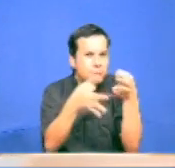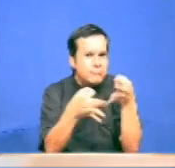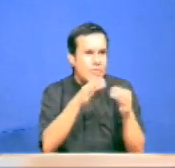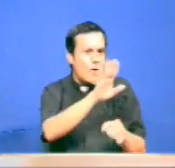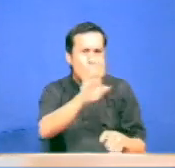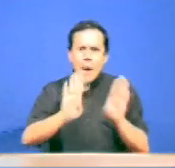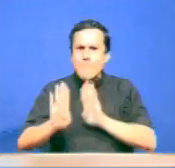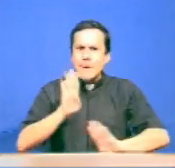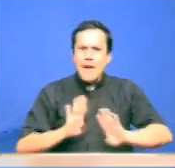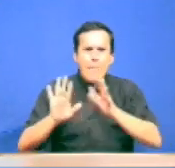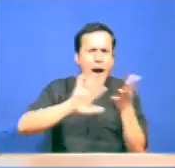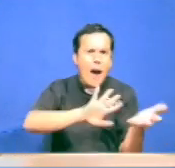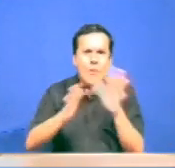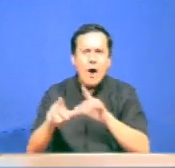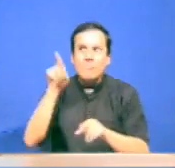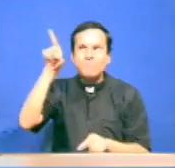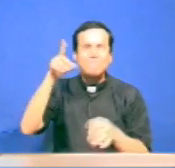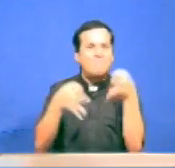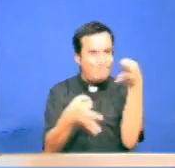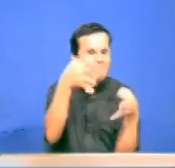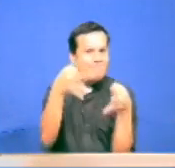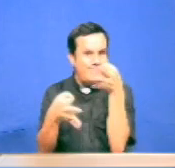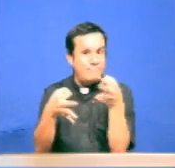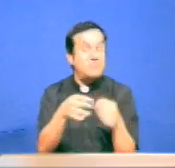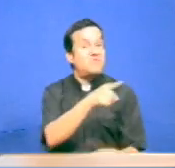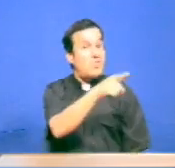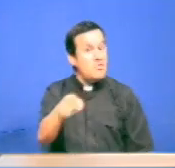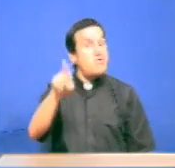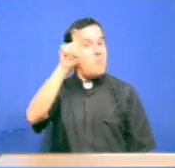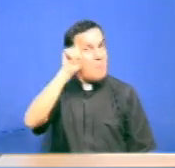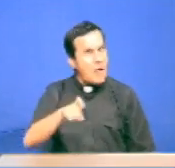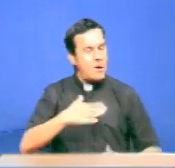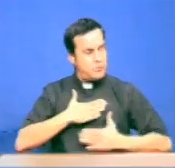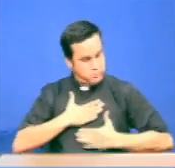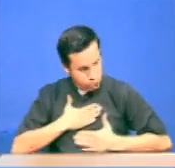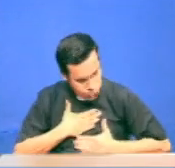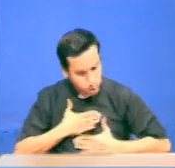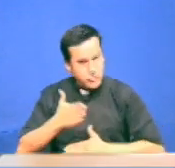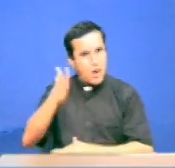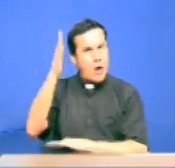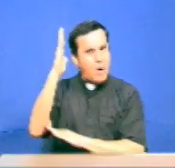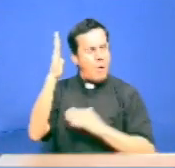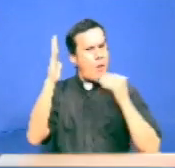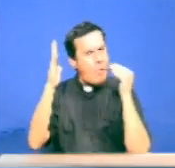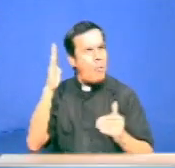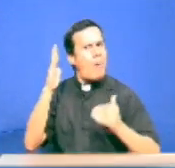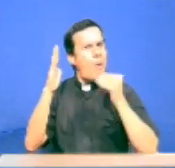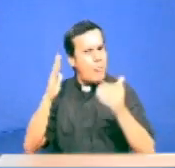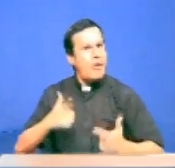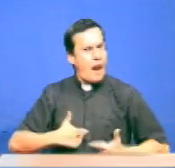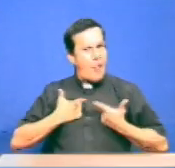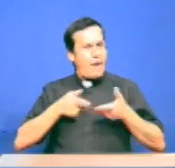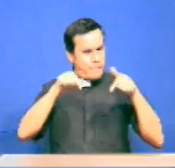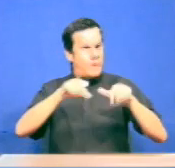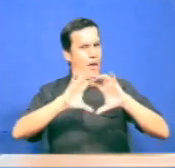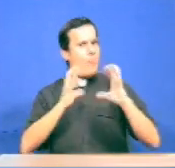ya matendo yake, imewapasa kuenenda kwa uchaji wa Mungu muda wa kukaa kwenu hapa